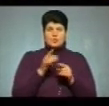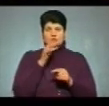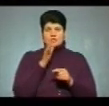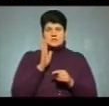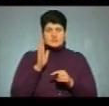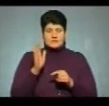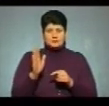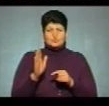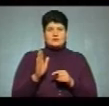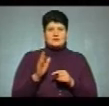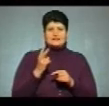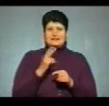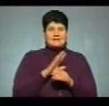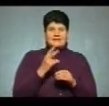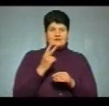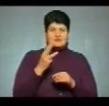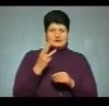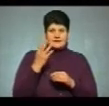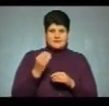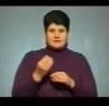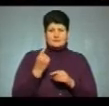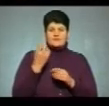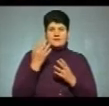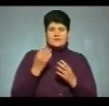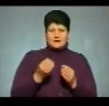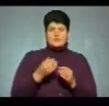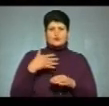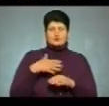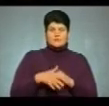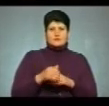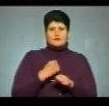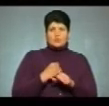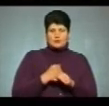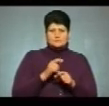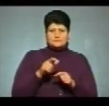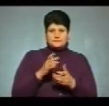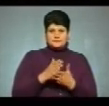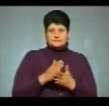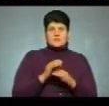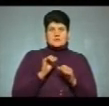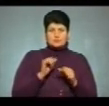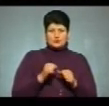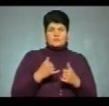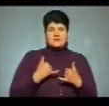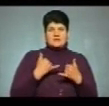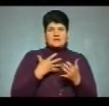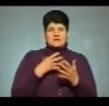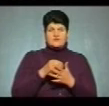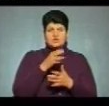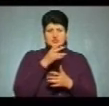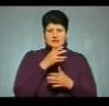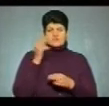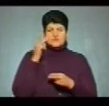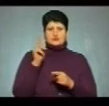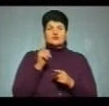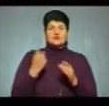будуть, не на 2-3 дні, а на день, оскільки люди, ми розуміємо, на роботах задіяні, а так вони зможуть приділити свій час, навчитися чомусь